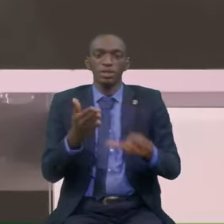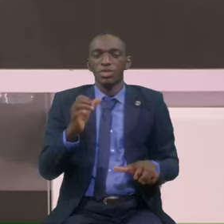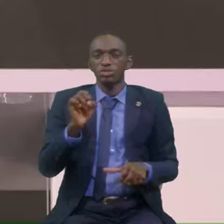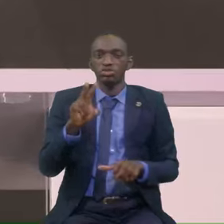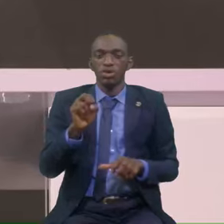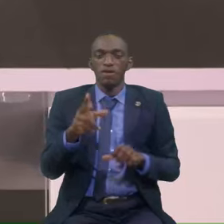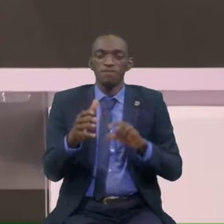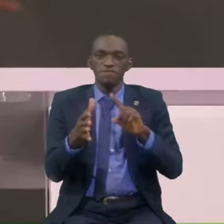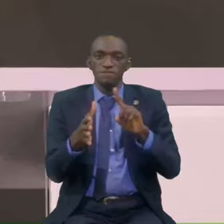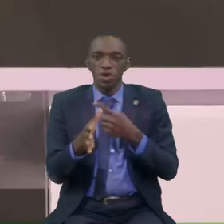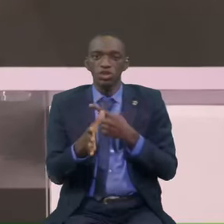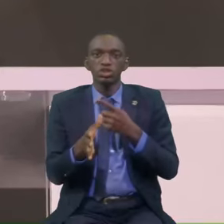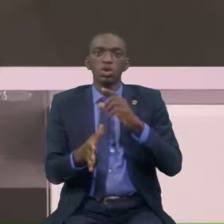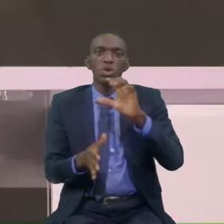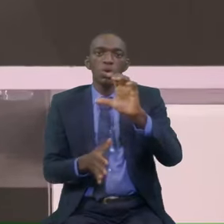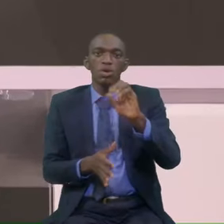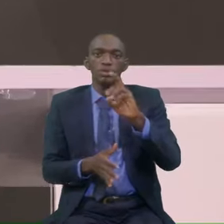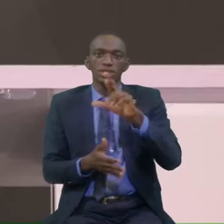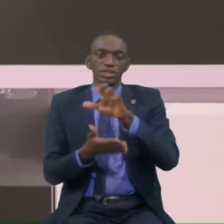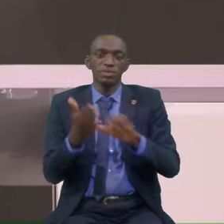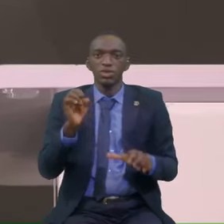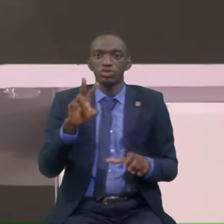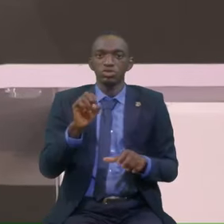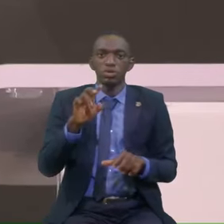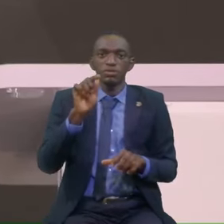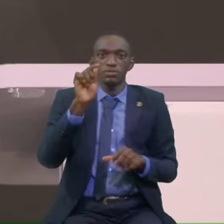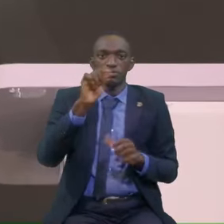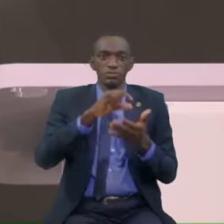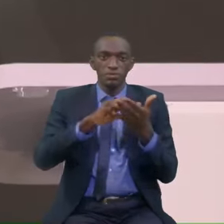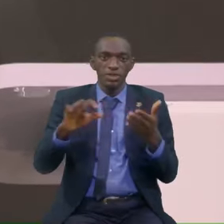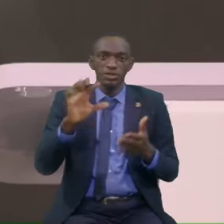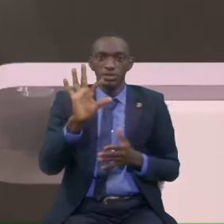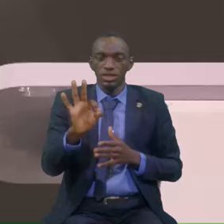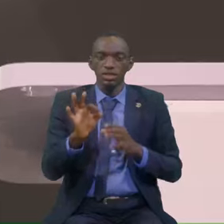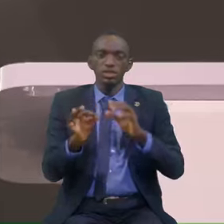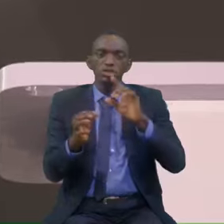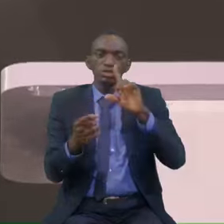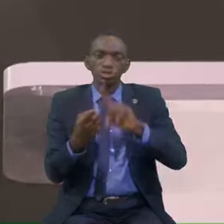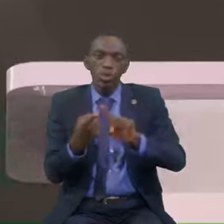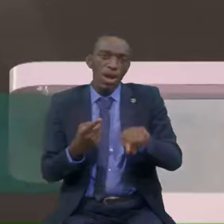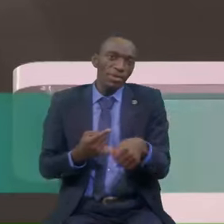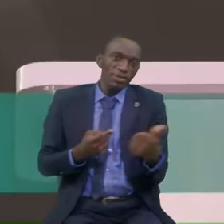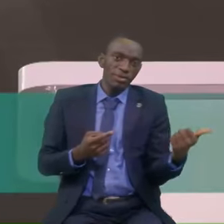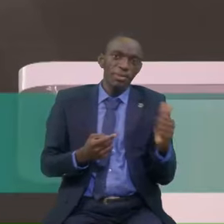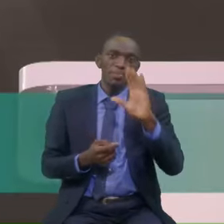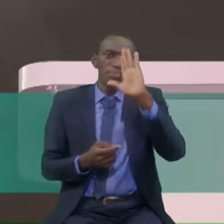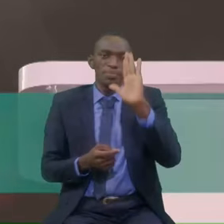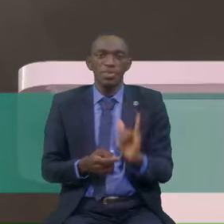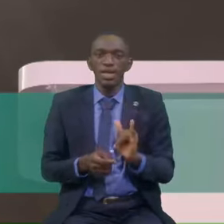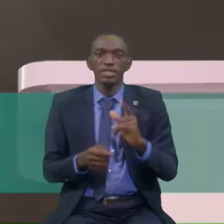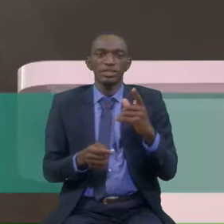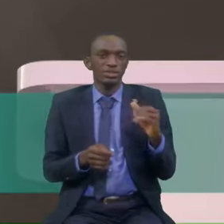1 Corinthiens. À un autre, par le même esprit, 1 Corinthiens 12, le don